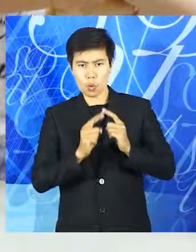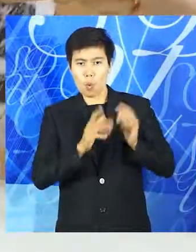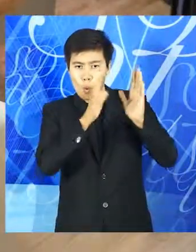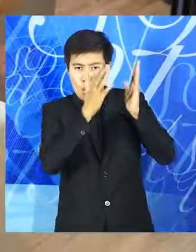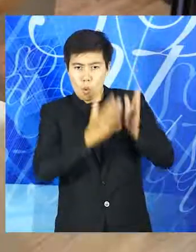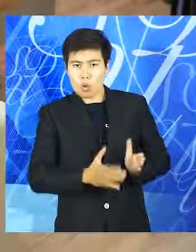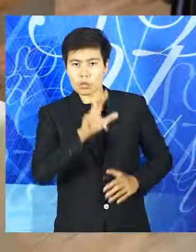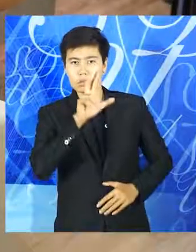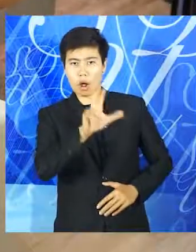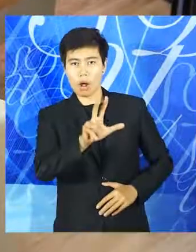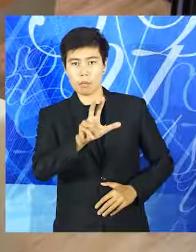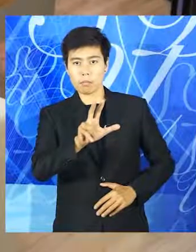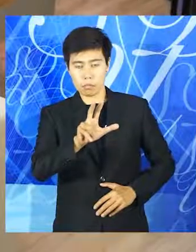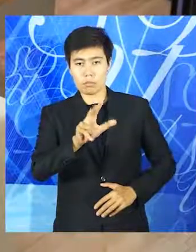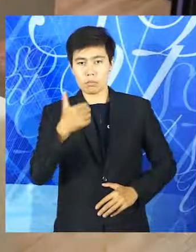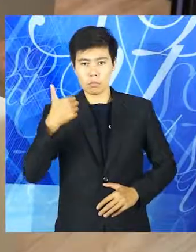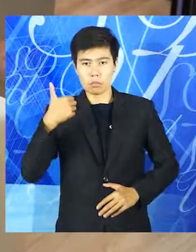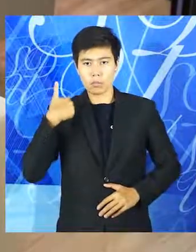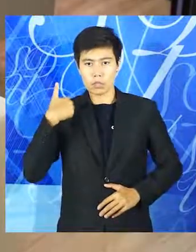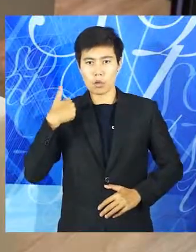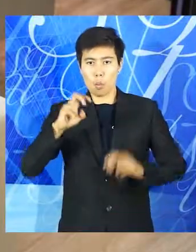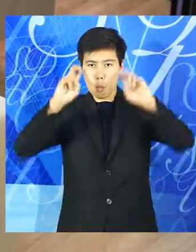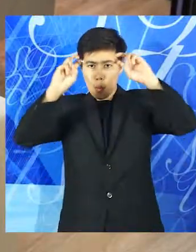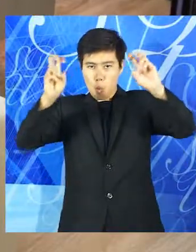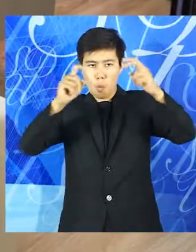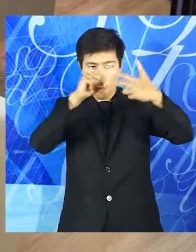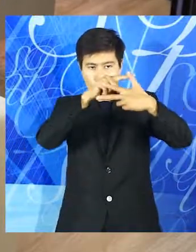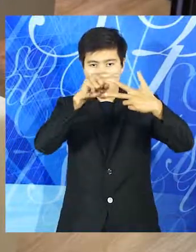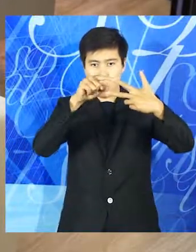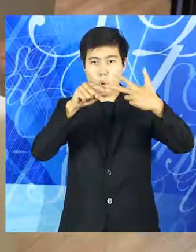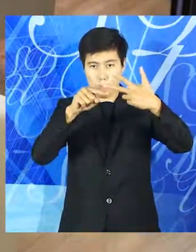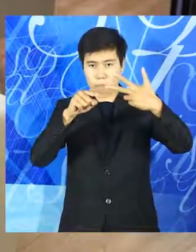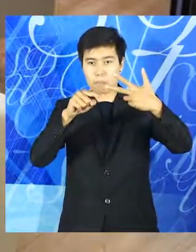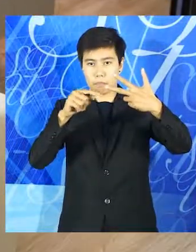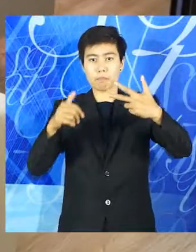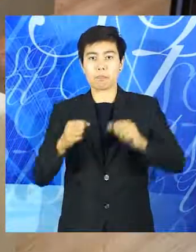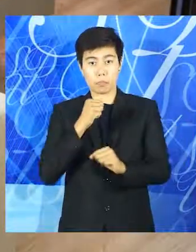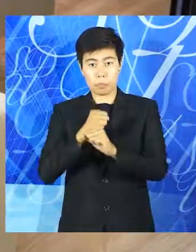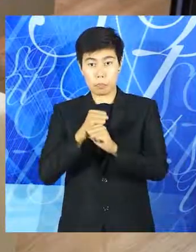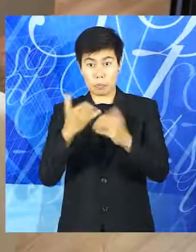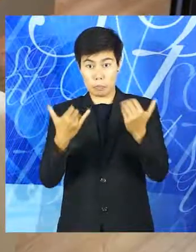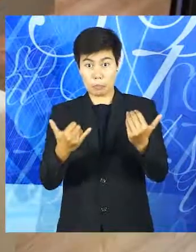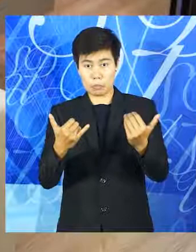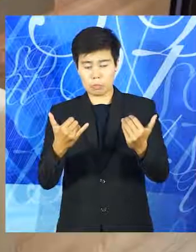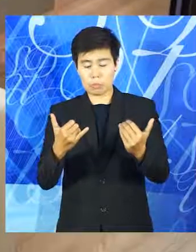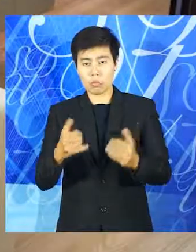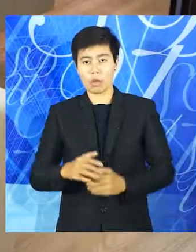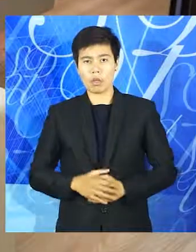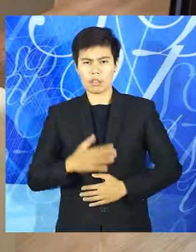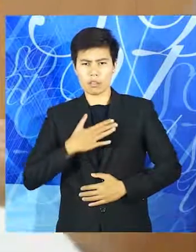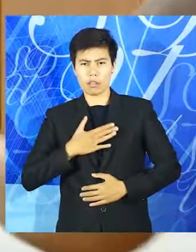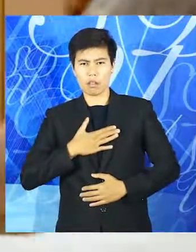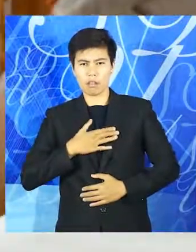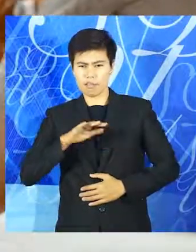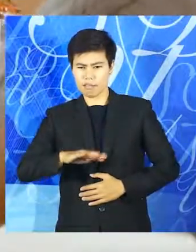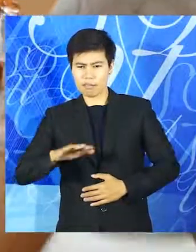นนะคะและ3สถานการณ์เป็นอย่างน้อยนะคะการทำเช่นนี้เนี่ยนะคะเด็กจะเริ่มเข้าใจว่า